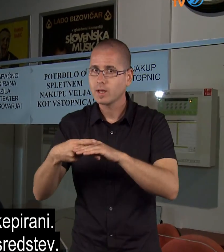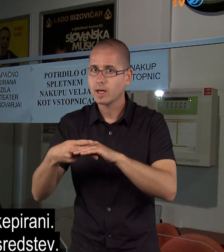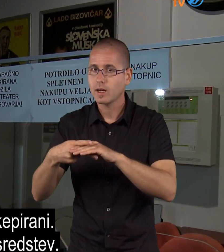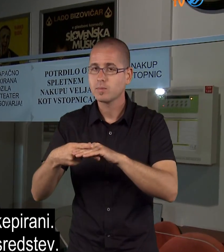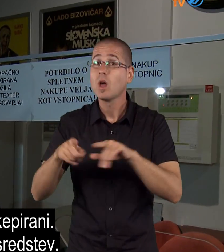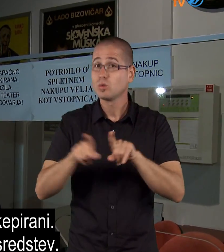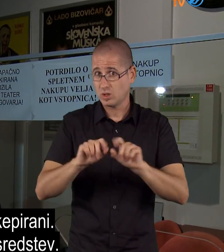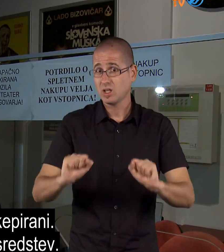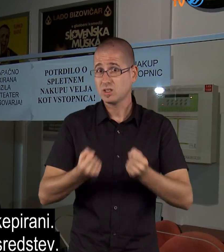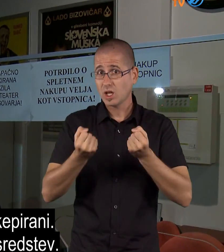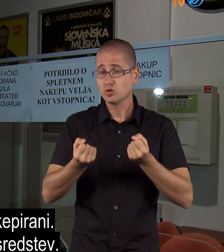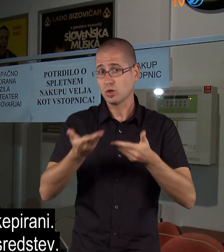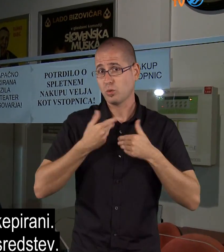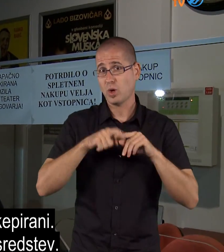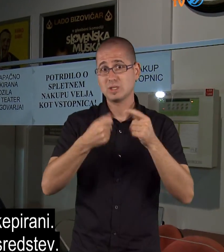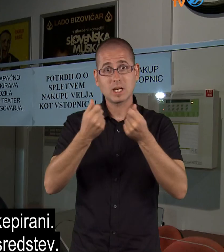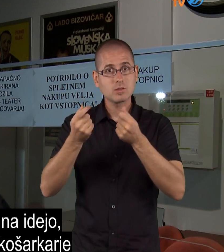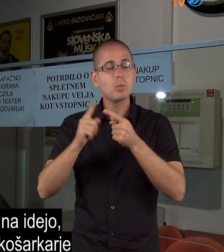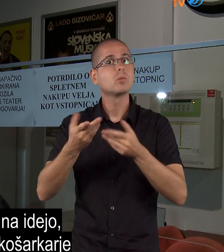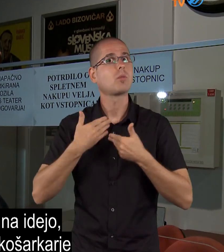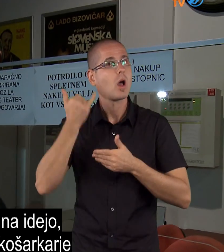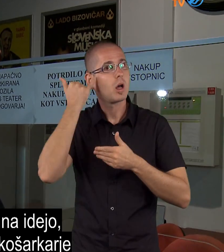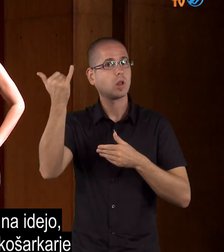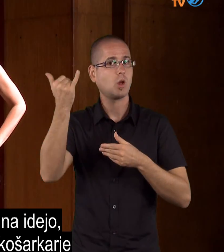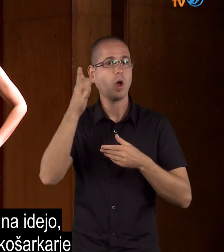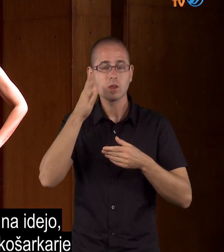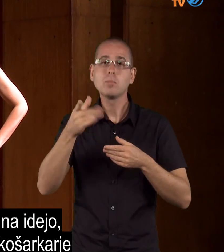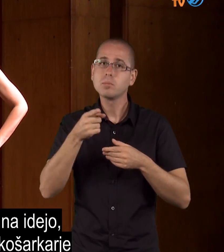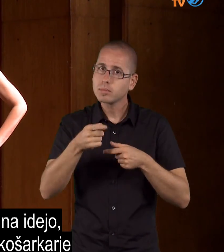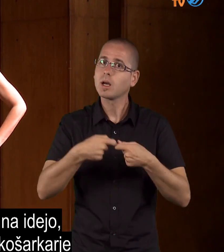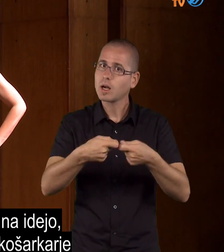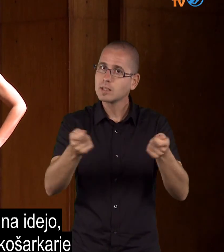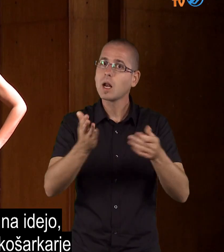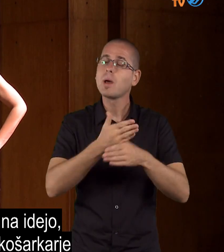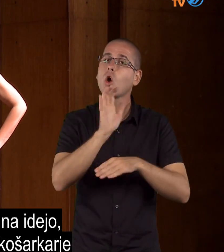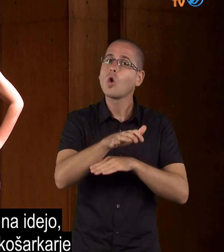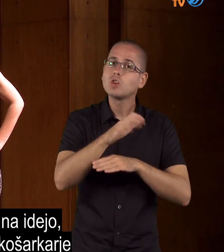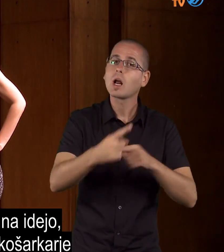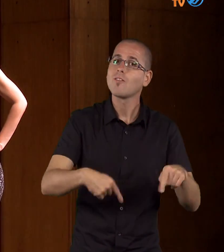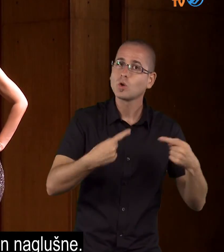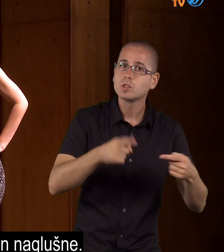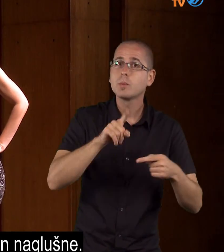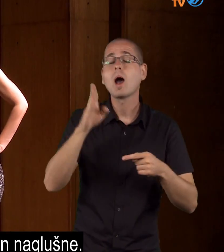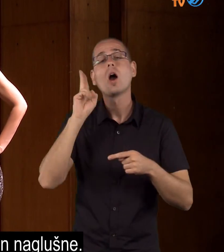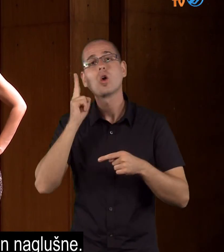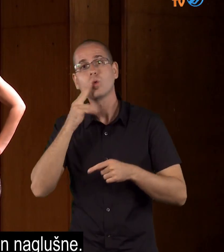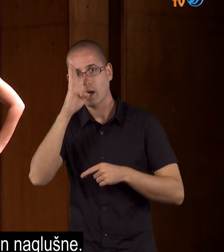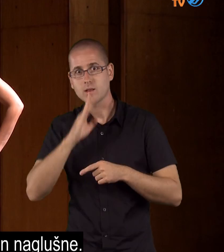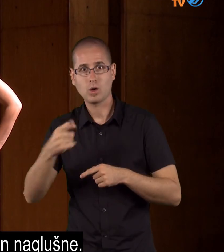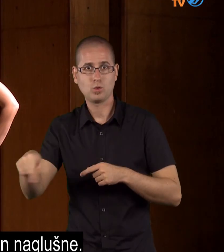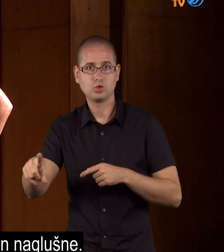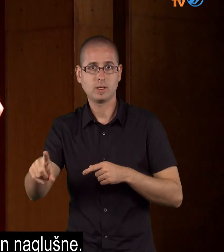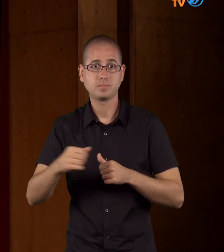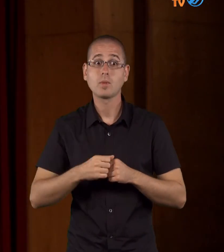in tudi težje pridejo do sredstev, in potem smo prišli na to idejo, da bi razdelili med košarkarje na vozičkih in pa gluhe in